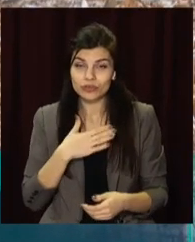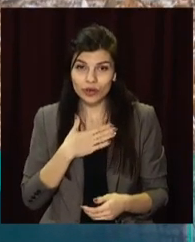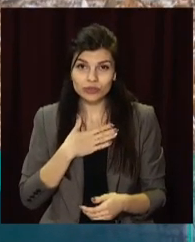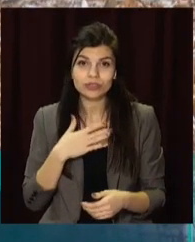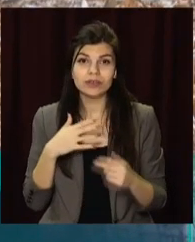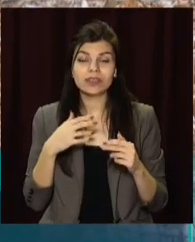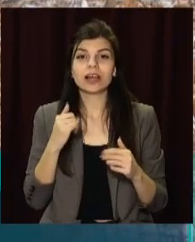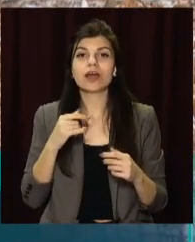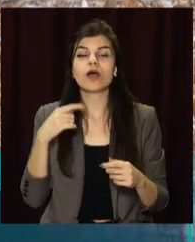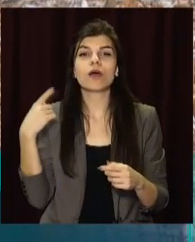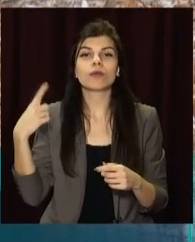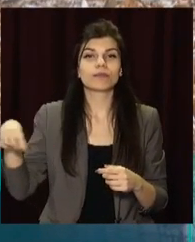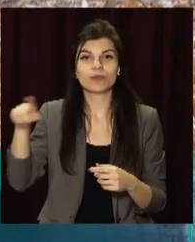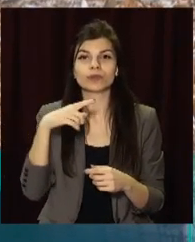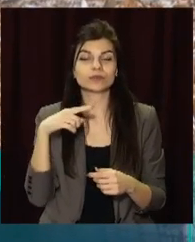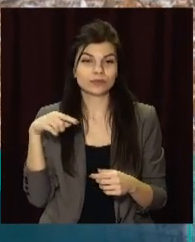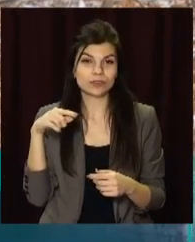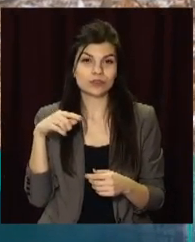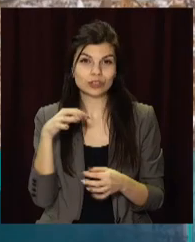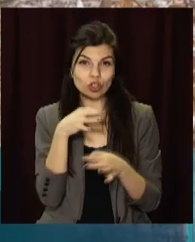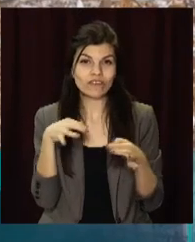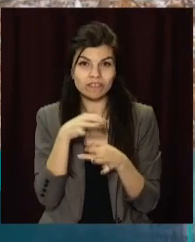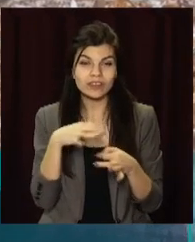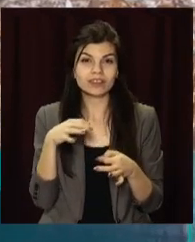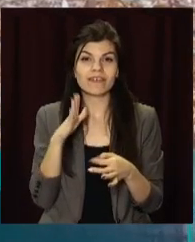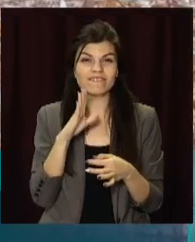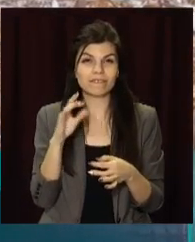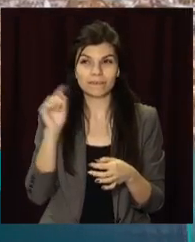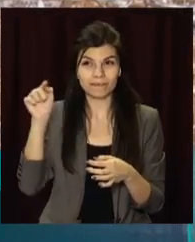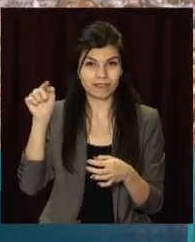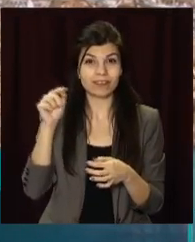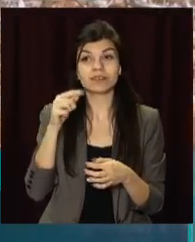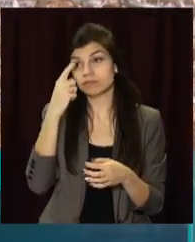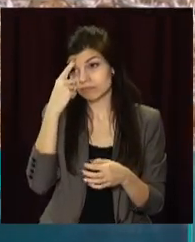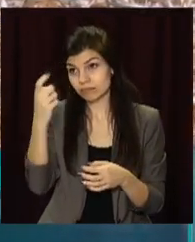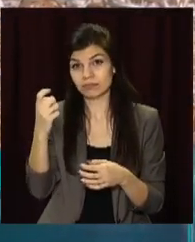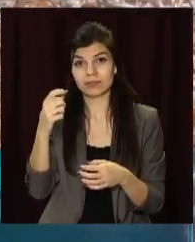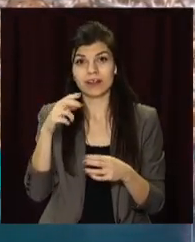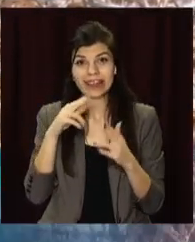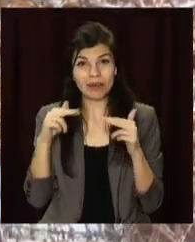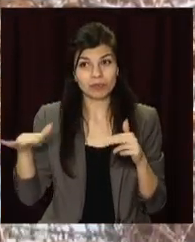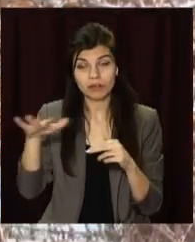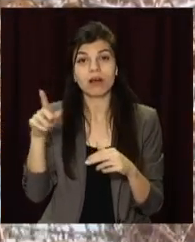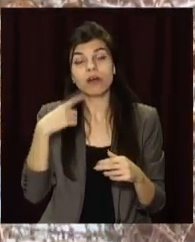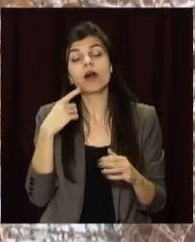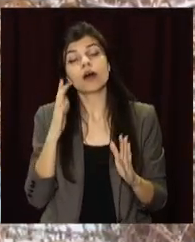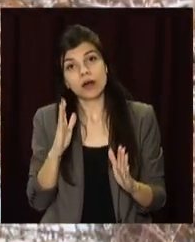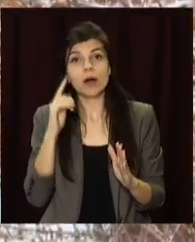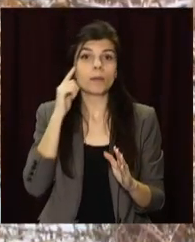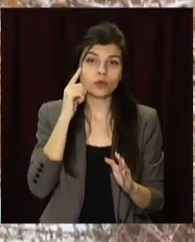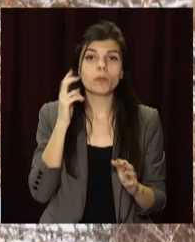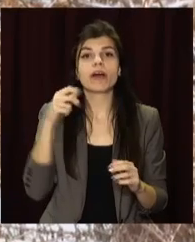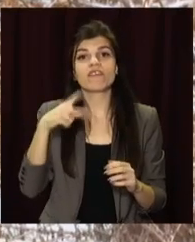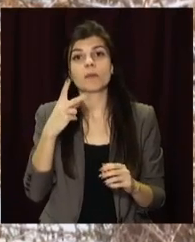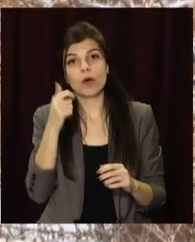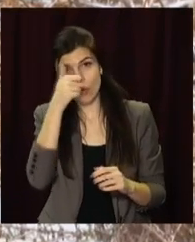нашого, і в міський совет. Нам прийшов, опять же, відказ. Сказали, що не заложено. Ми